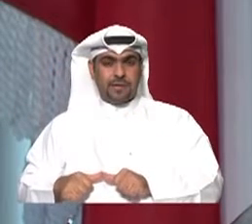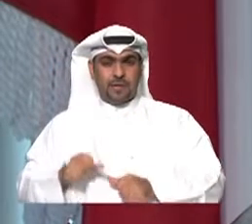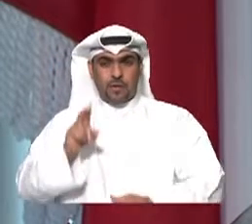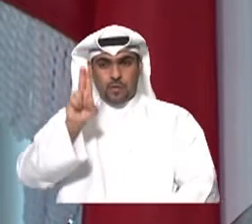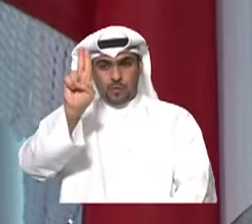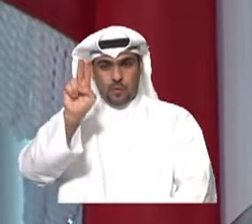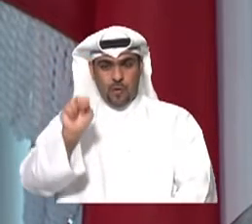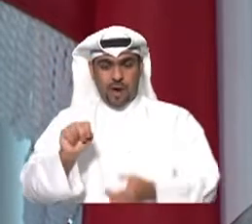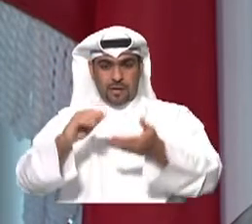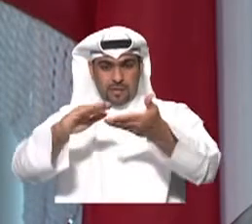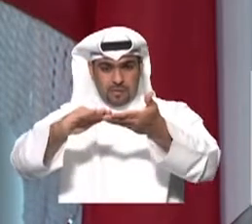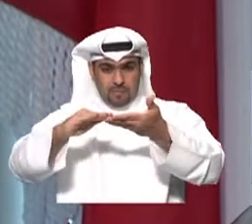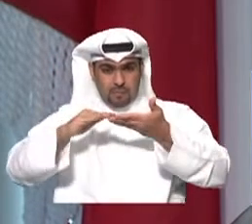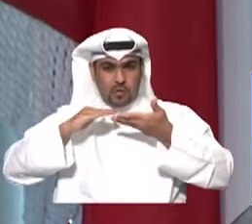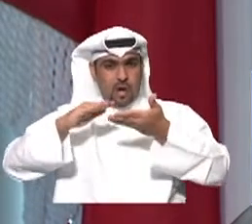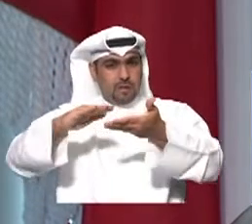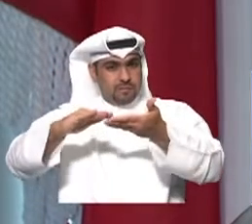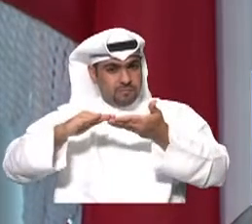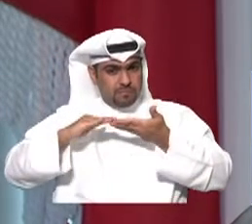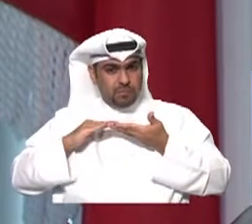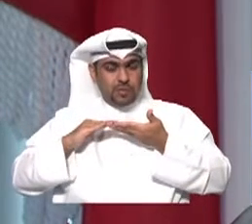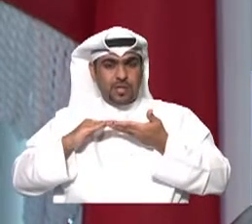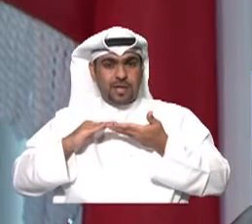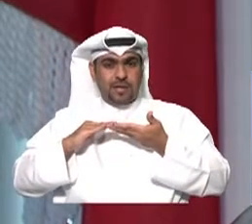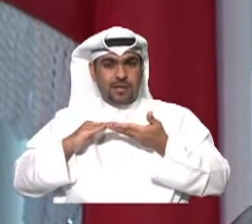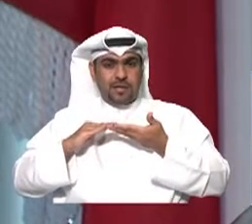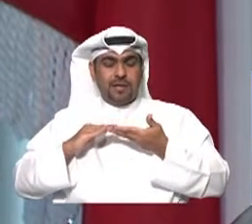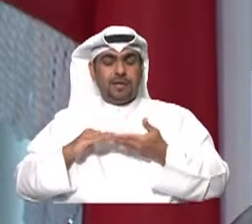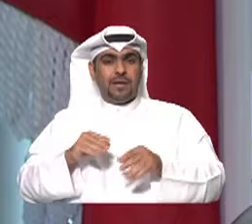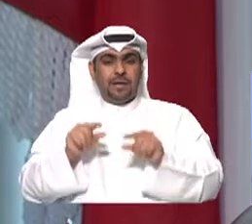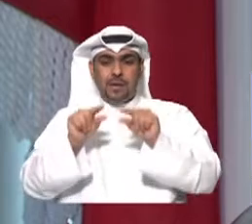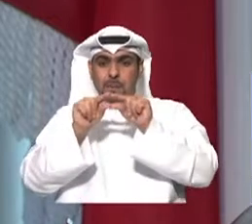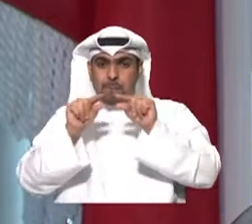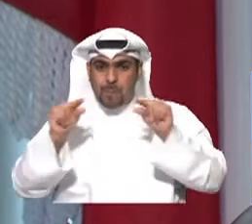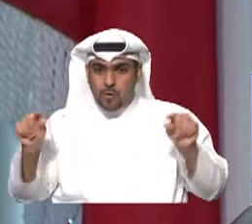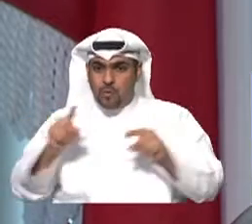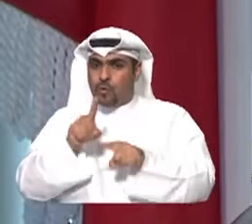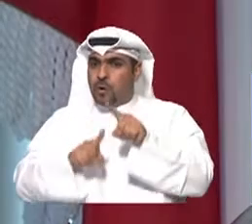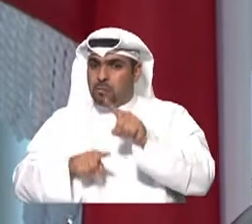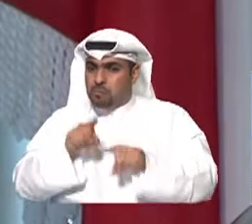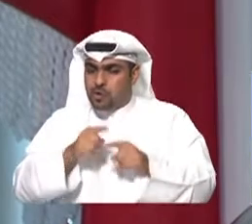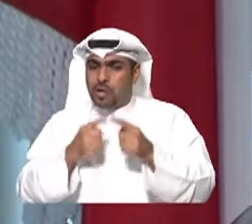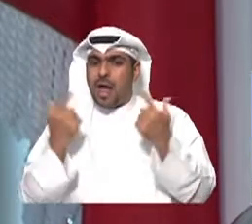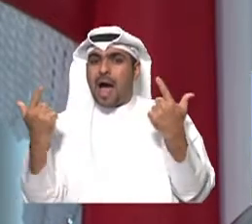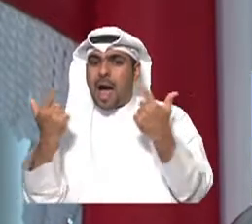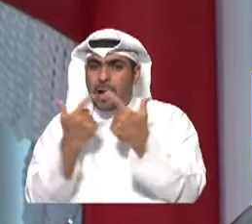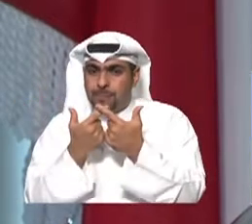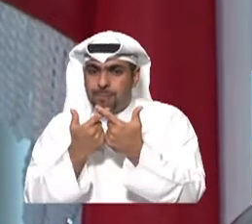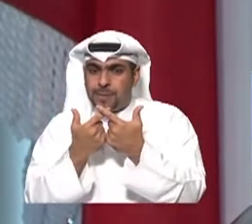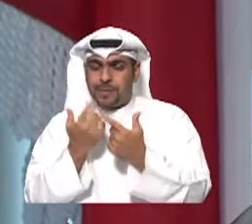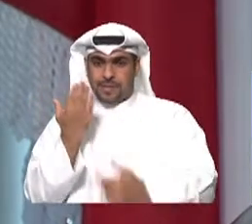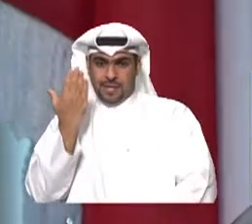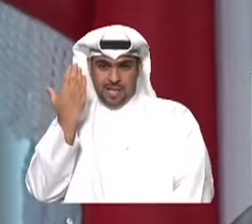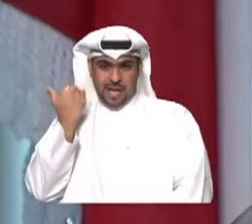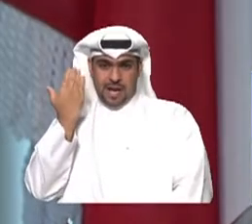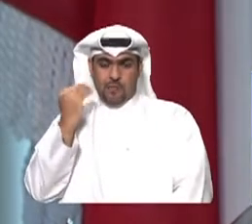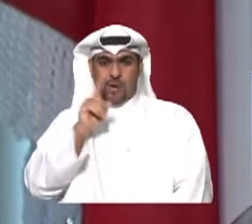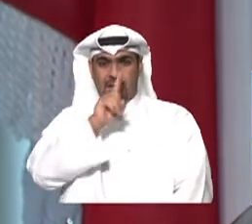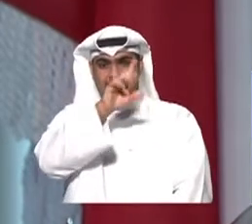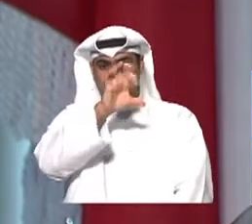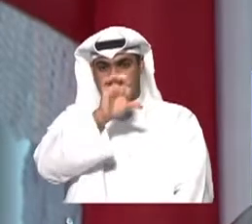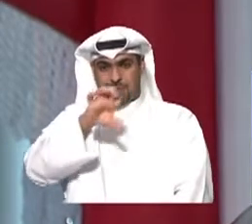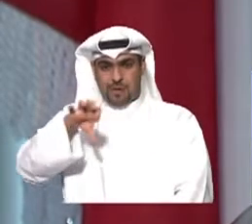المشرفة للمنظمة في خدمة القضايا العادلة والتي تجسدت في دعم شرعية بلادنا